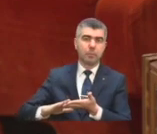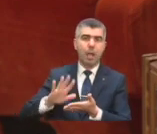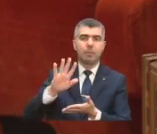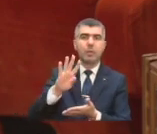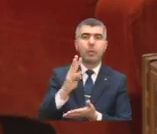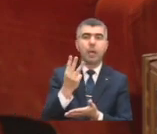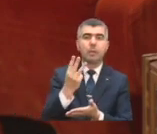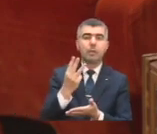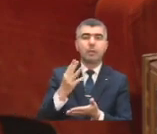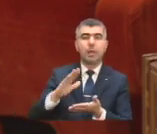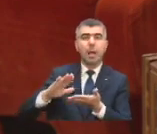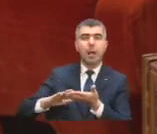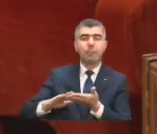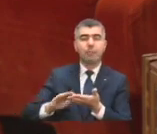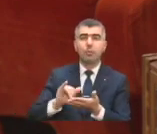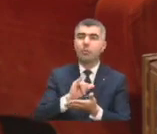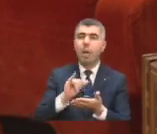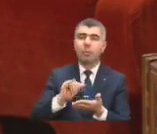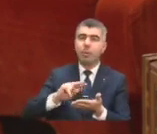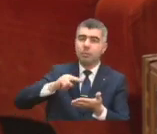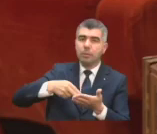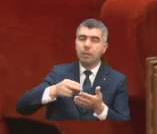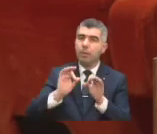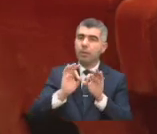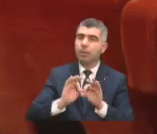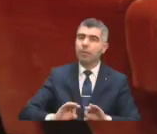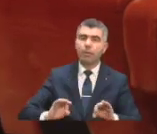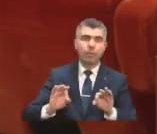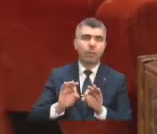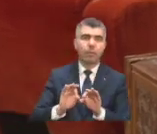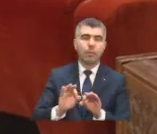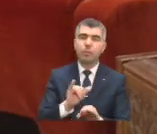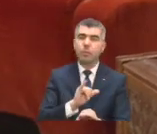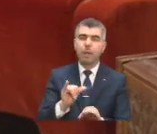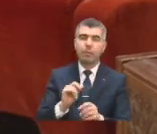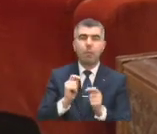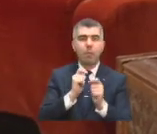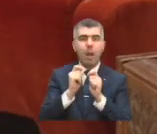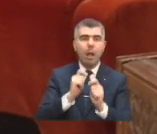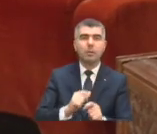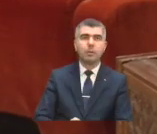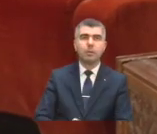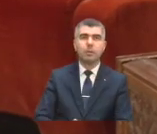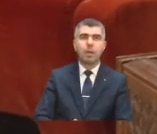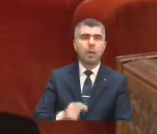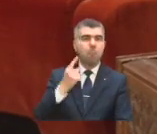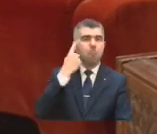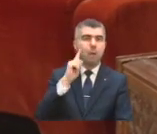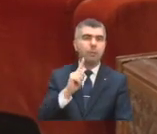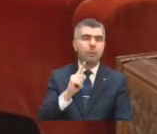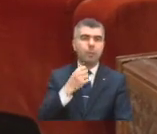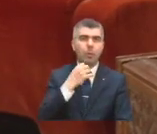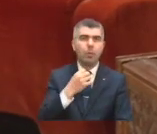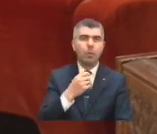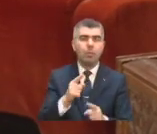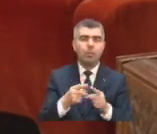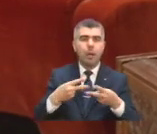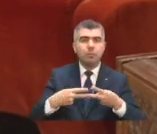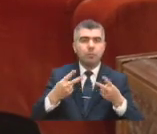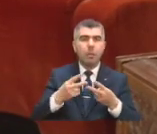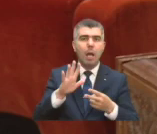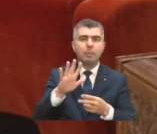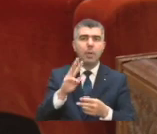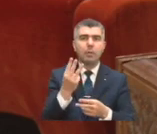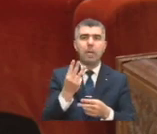سنة. ما حسمناش. هما قالوا 35، حنا قلنا 45، خلينا النقاش. ما فهمت كيفاش جاو خرجوها القضية 35